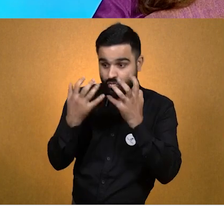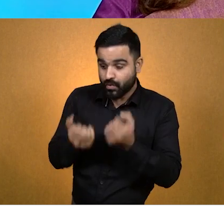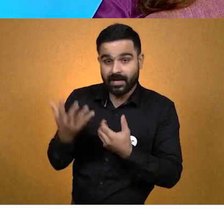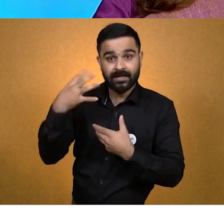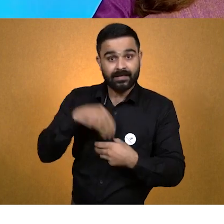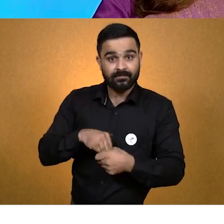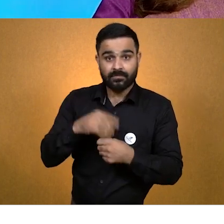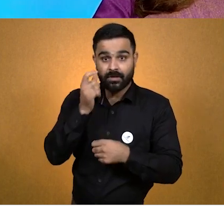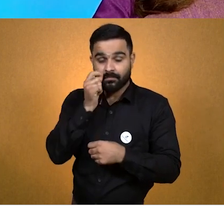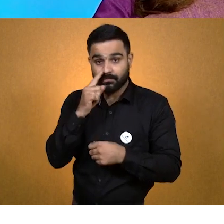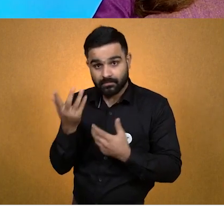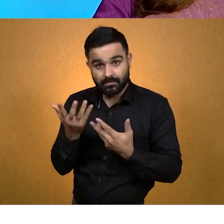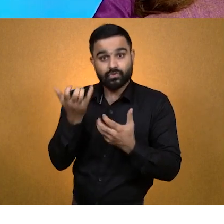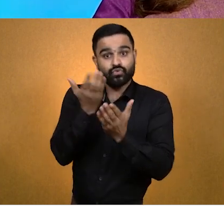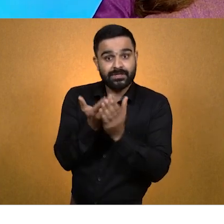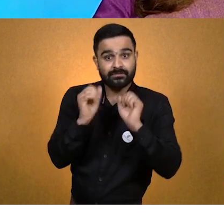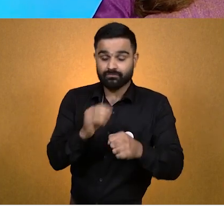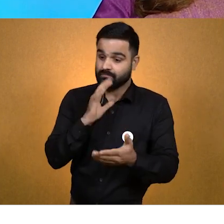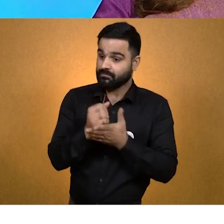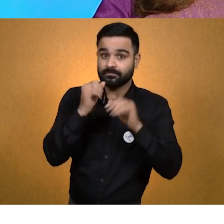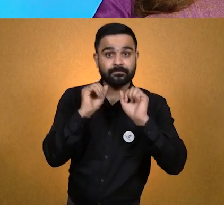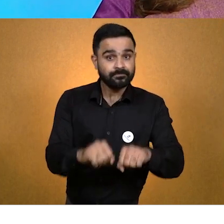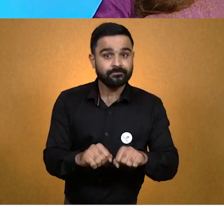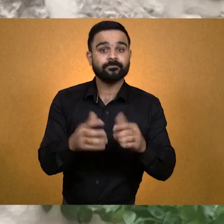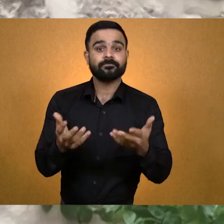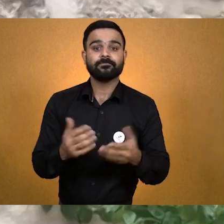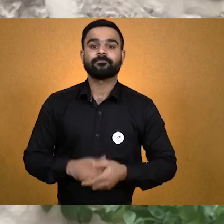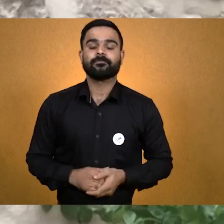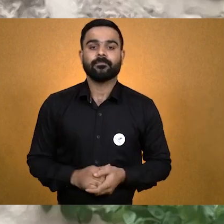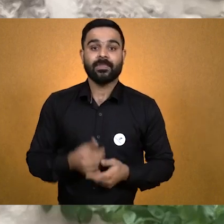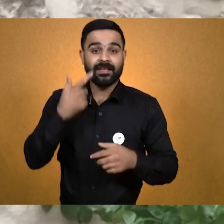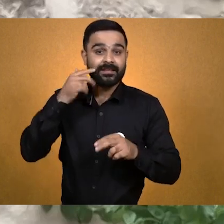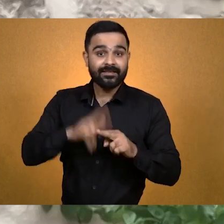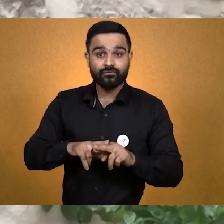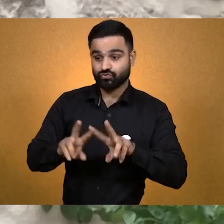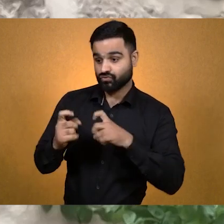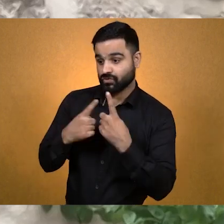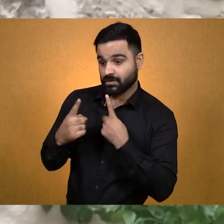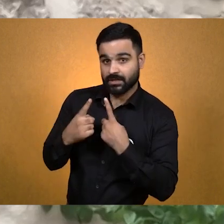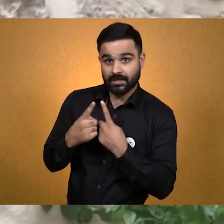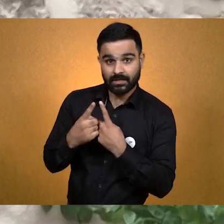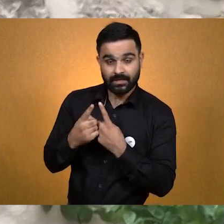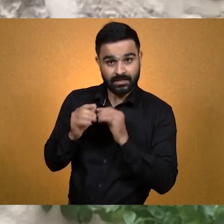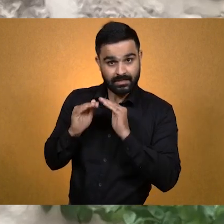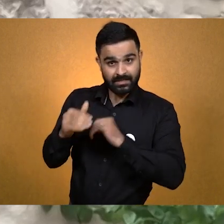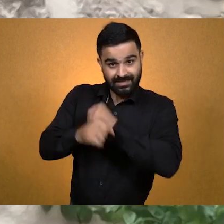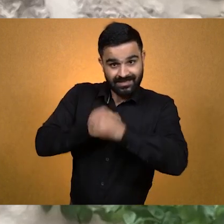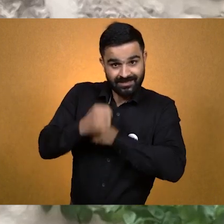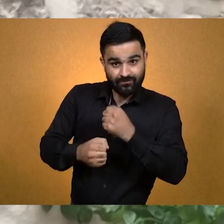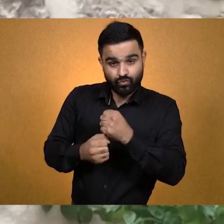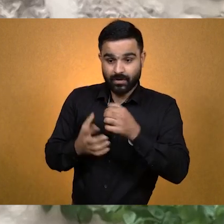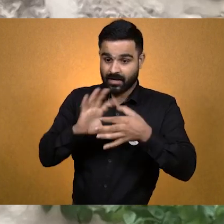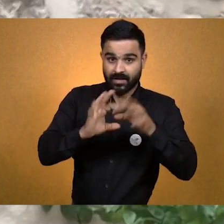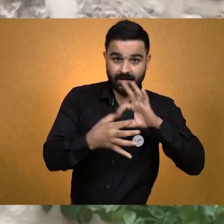हैव बोथ जेंडर्स, एंड वी ऑल्सो वॉन्टेड टू इंश्योर दैट if we are talking about the pinnacle of sport as the